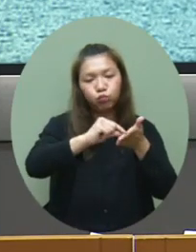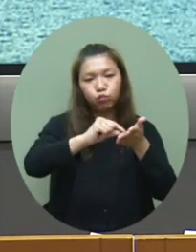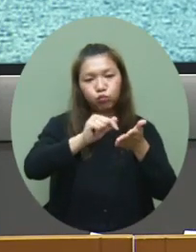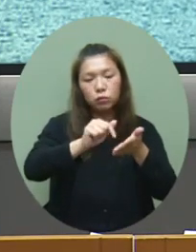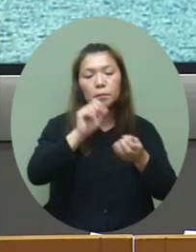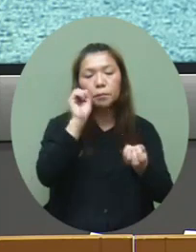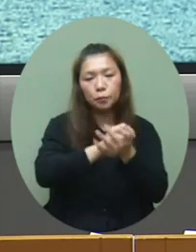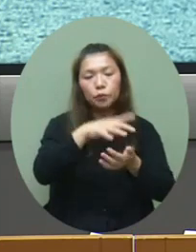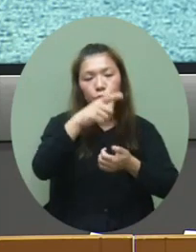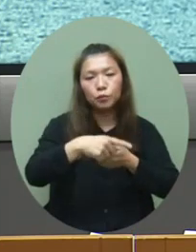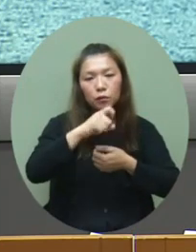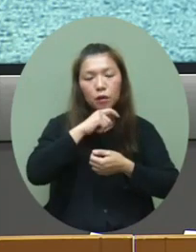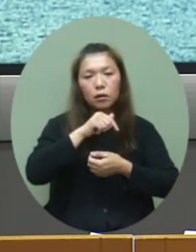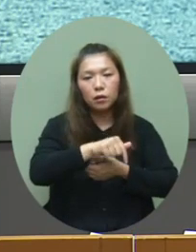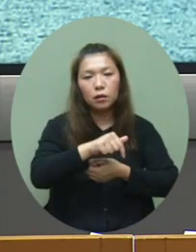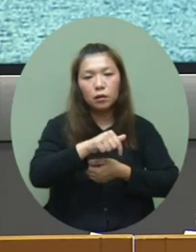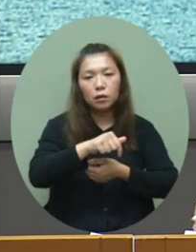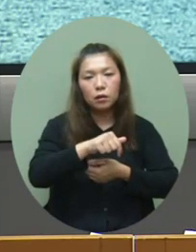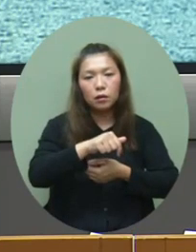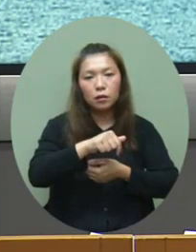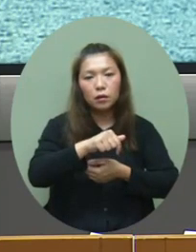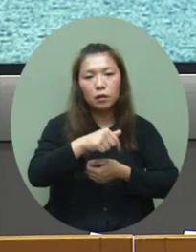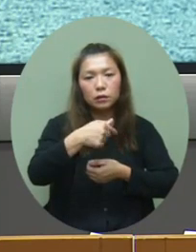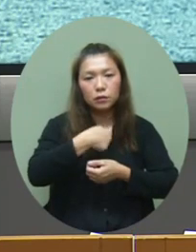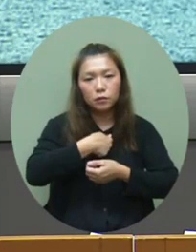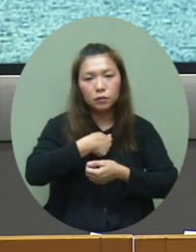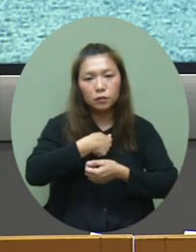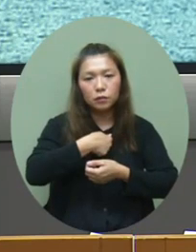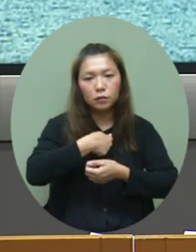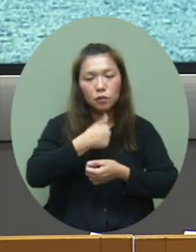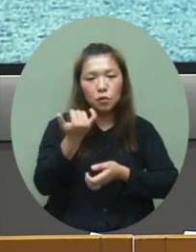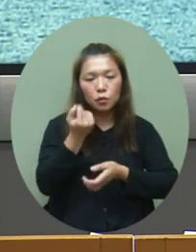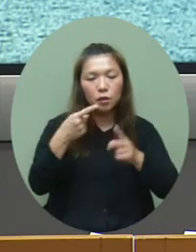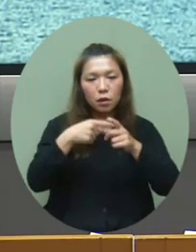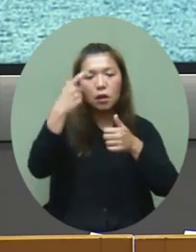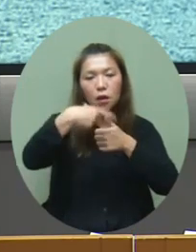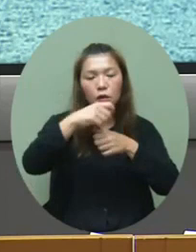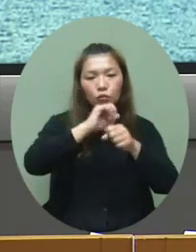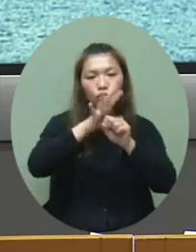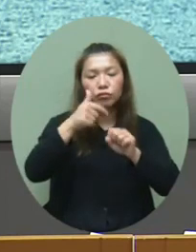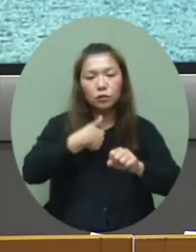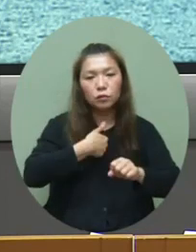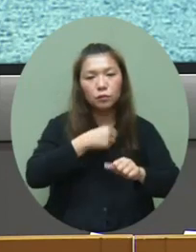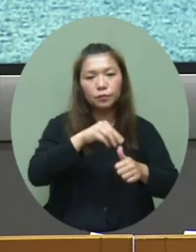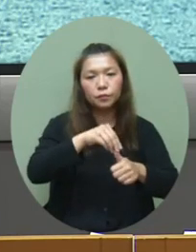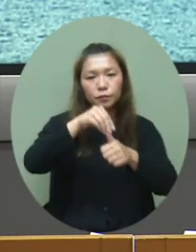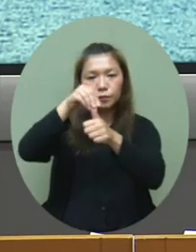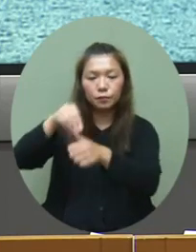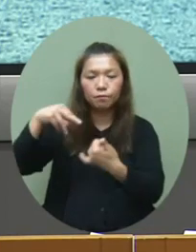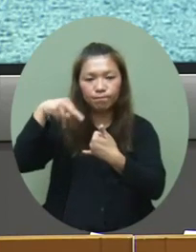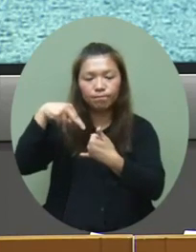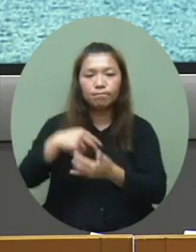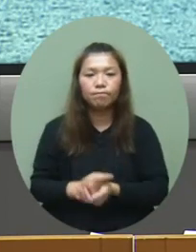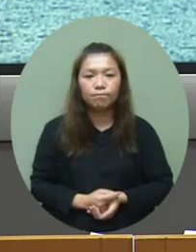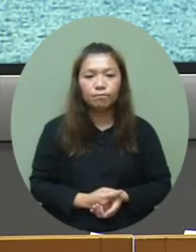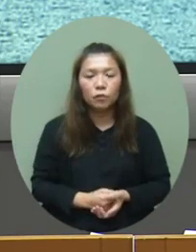有一個個案，咁佢係需要接即係有一啲確診人士咧係需要檢疫嘅。